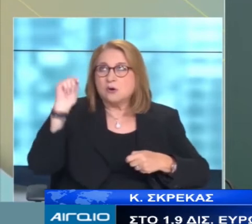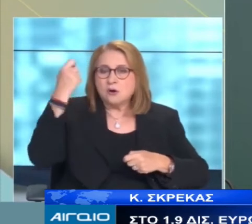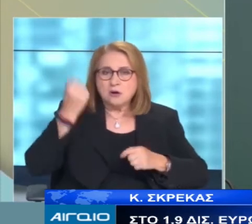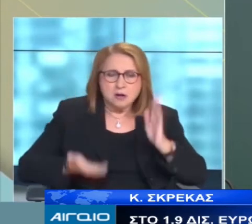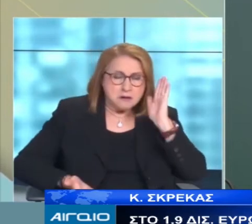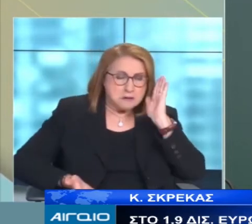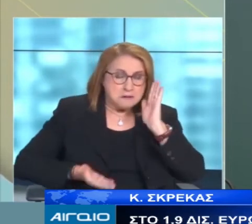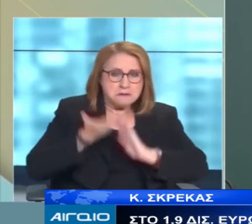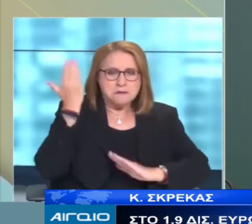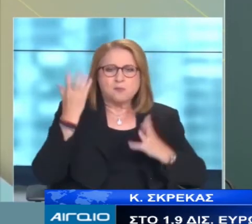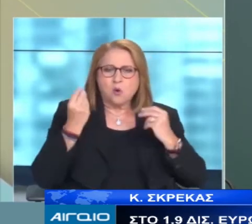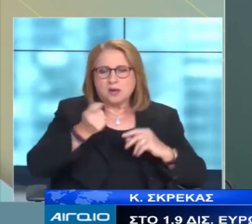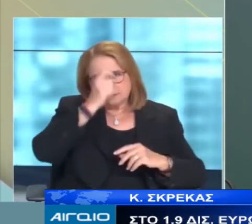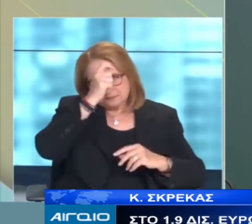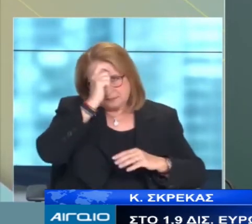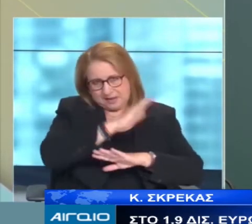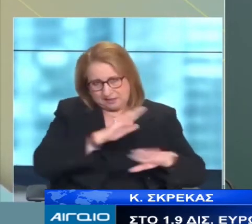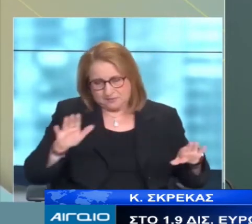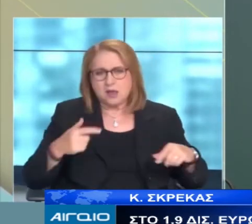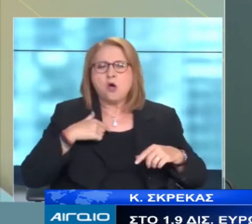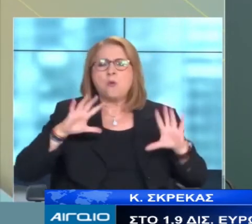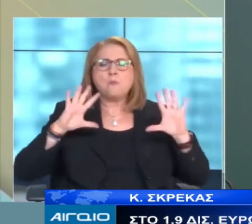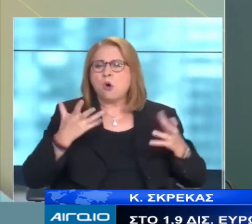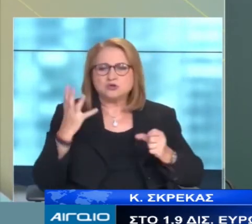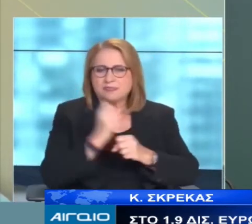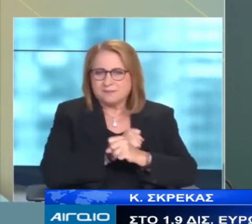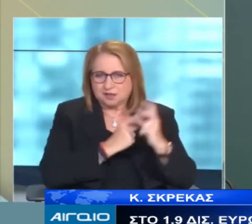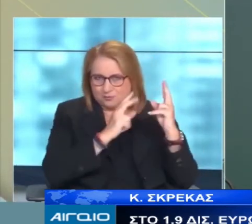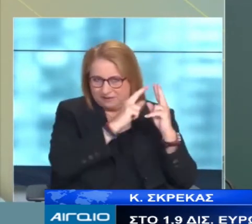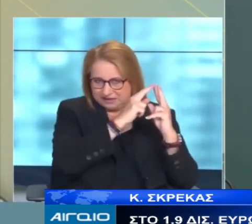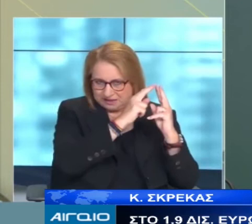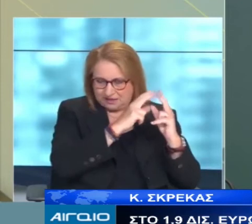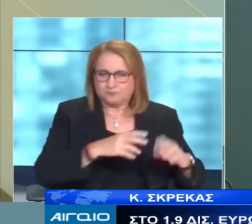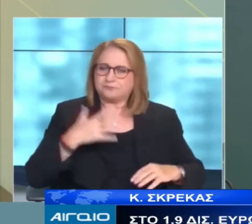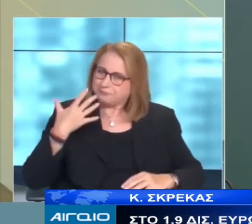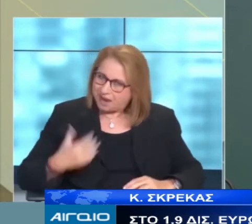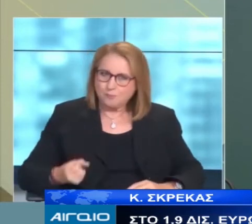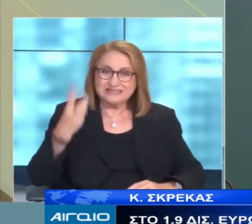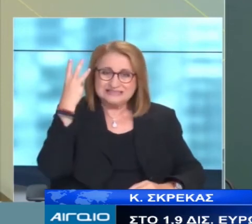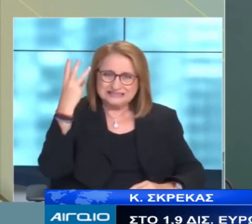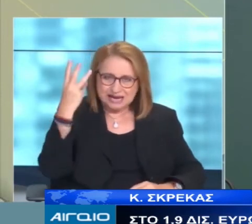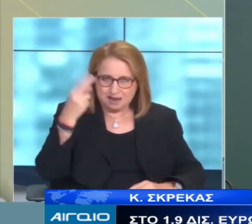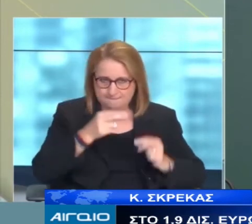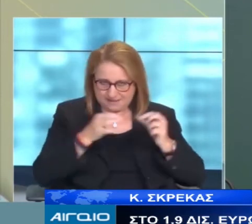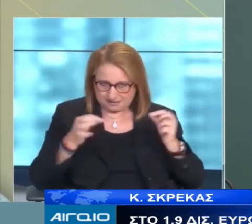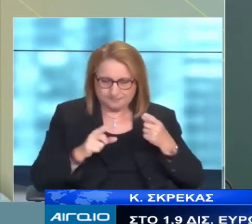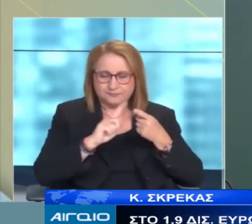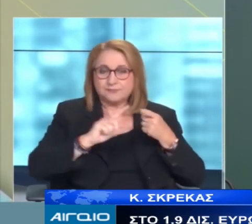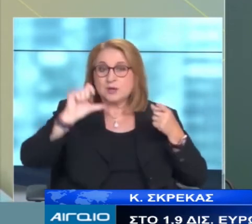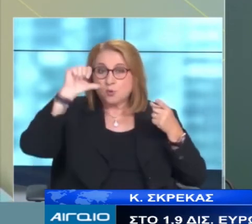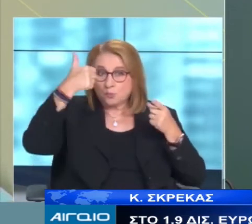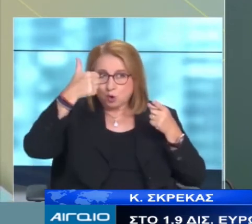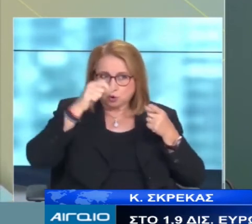τα επιτυχάνουμε κινούμενοι σε τρεις άξονες. Πρώτον, θέτοντας σε ισχύ νέα ρυθμιστικά μέτρα, όπως